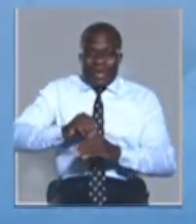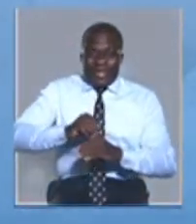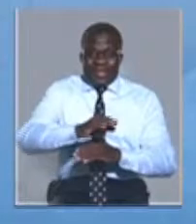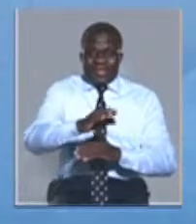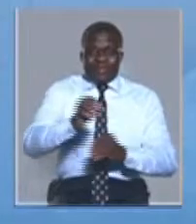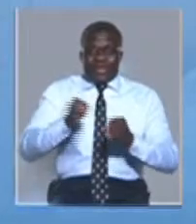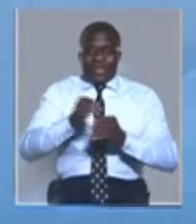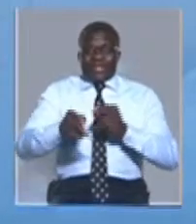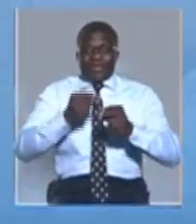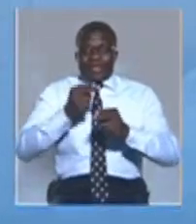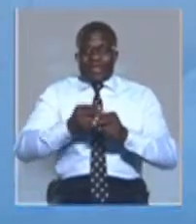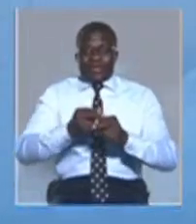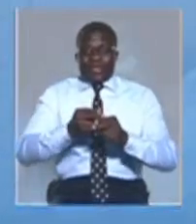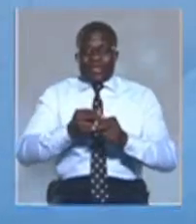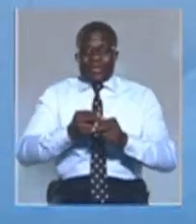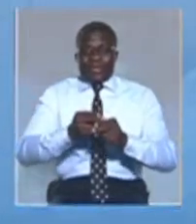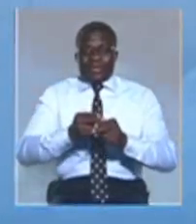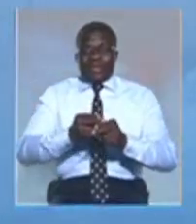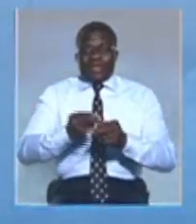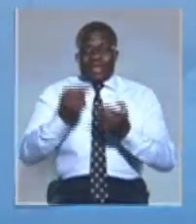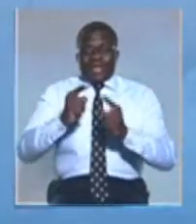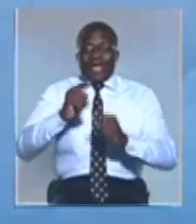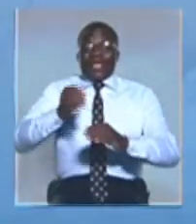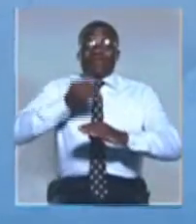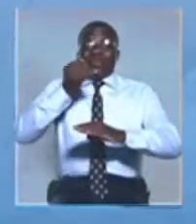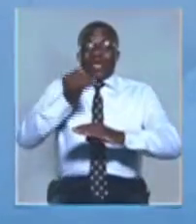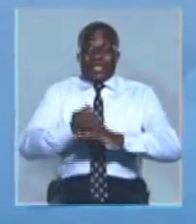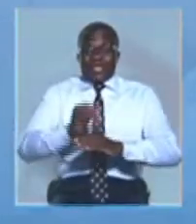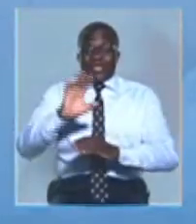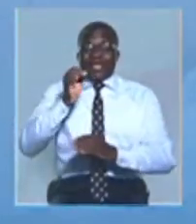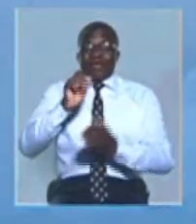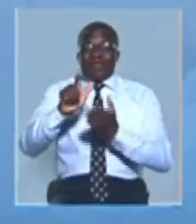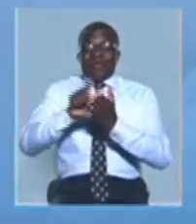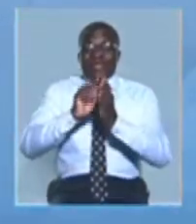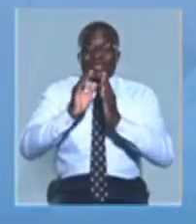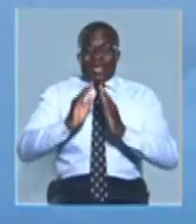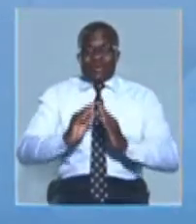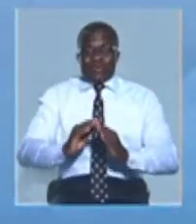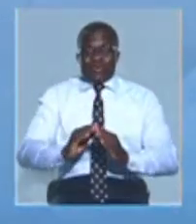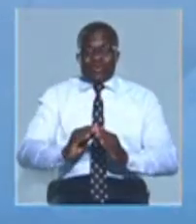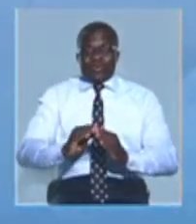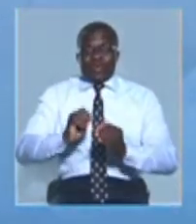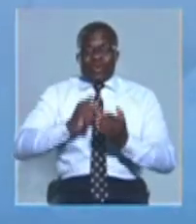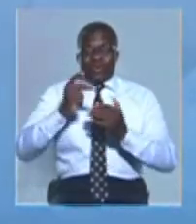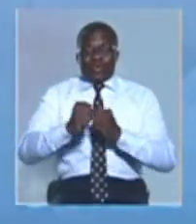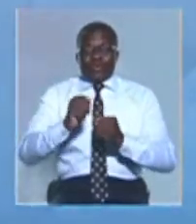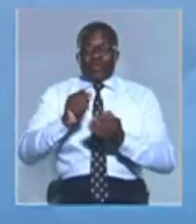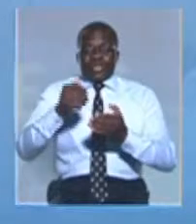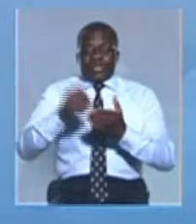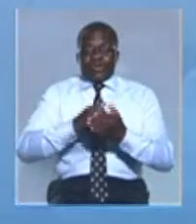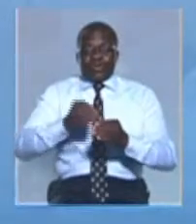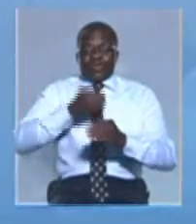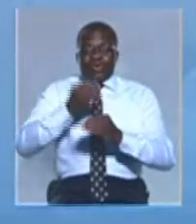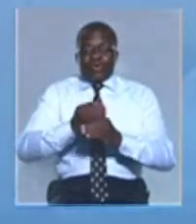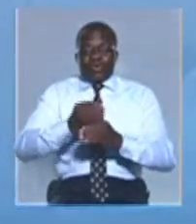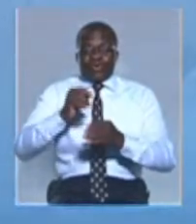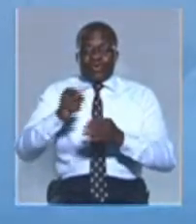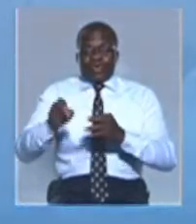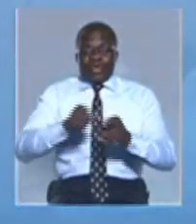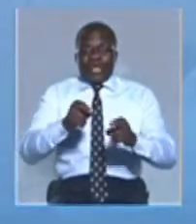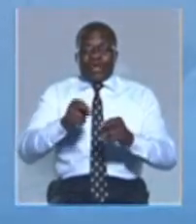à l'Assemblée nationale dès l'installation de la 9e législature du projet de nouveau code de la route